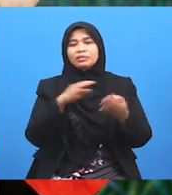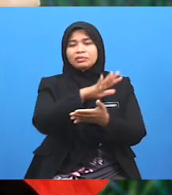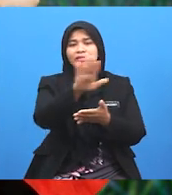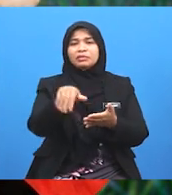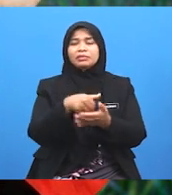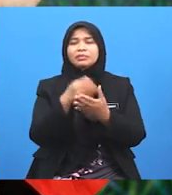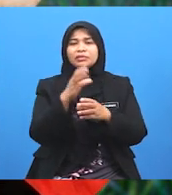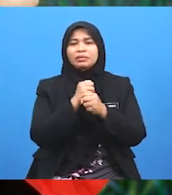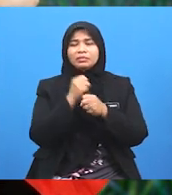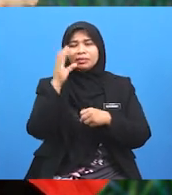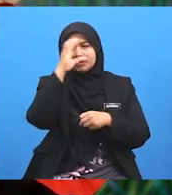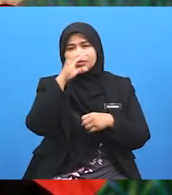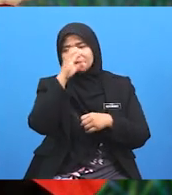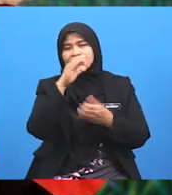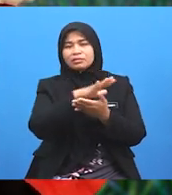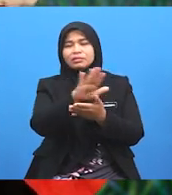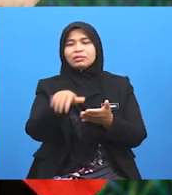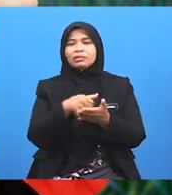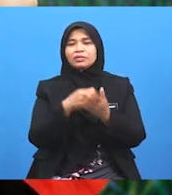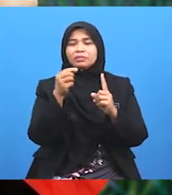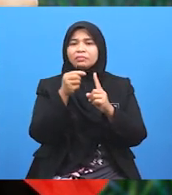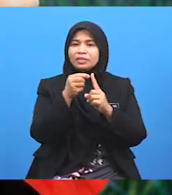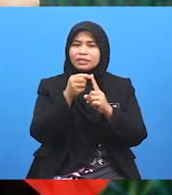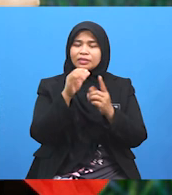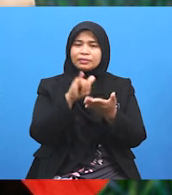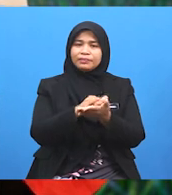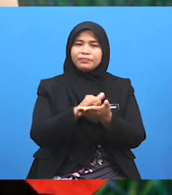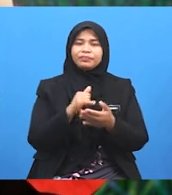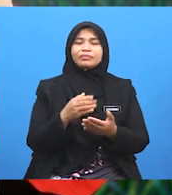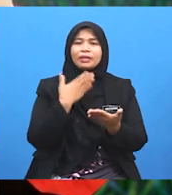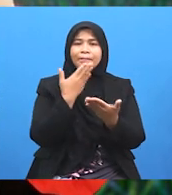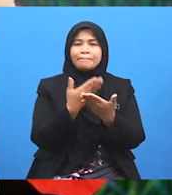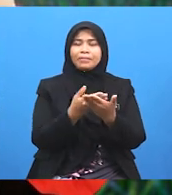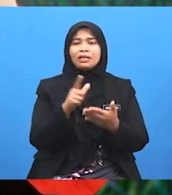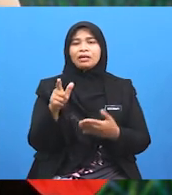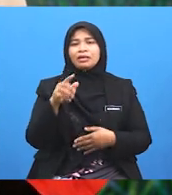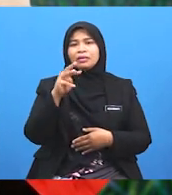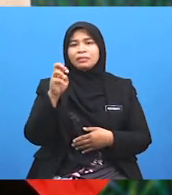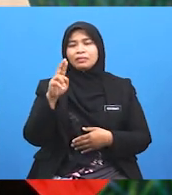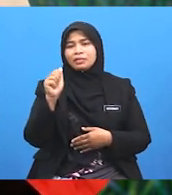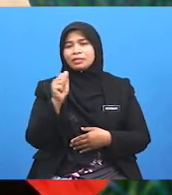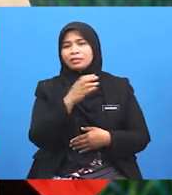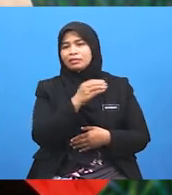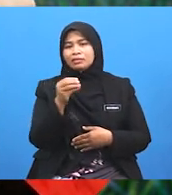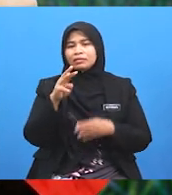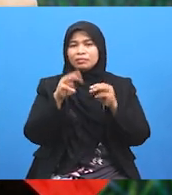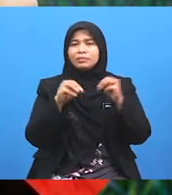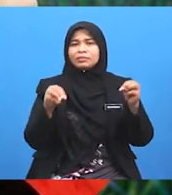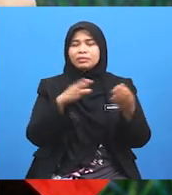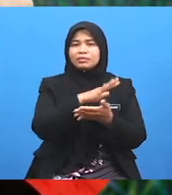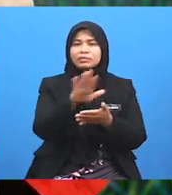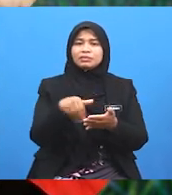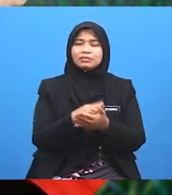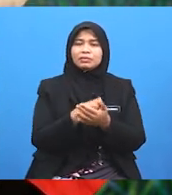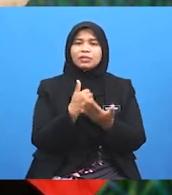dapat mencari semua perkataan yang tersembunyi. Baiklah, Mira dan murid sekalian,